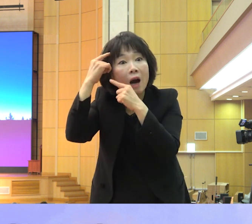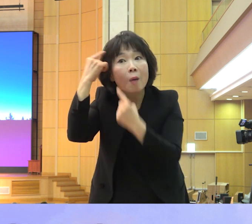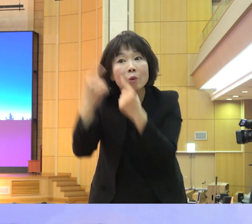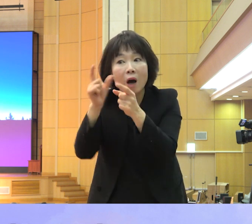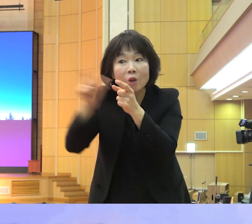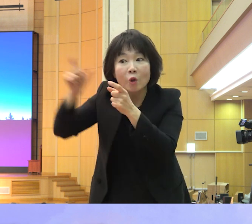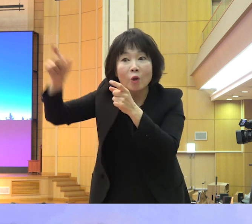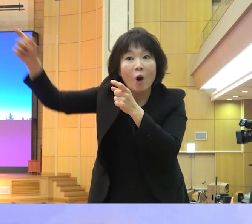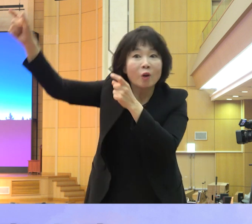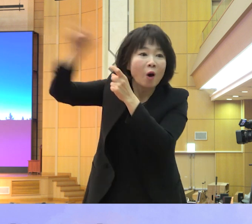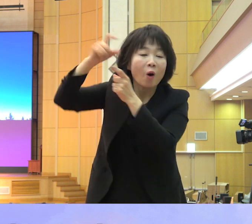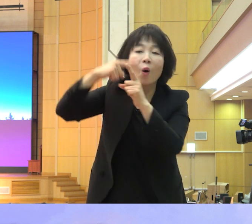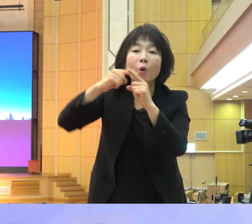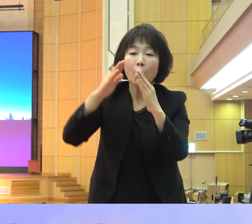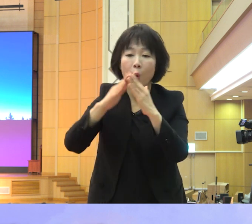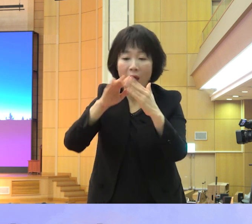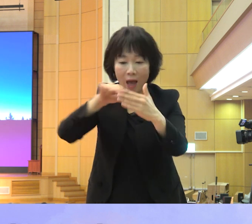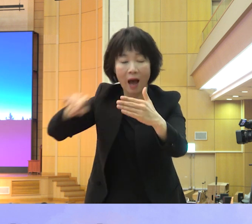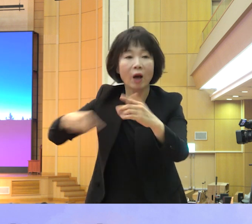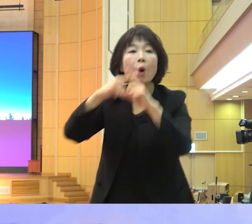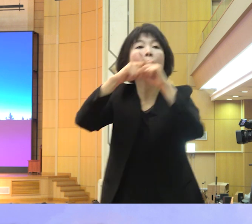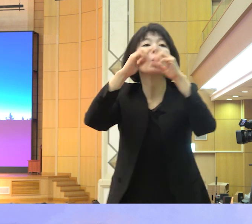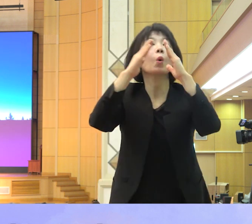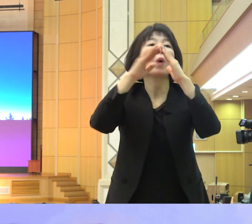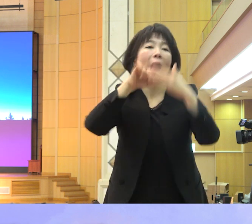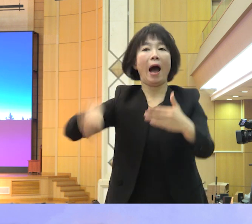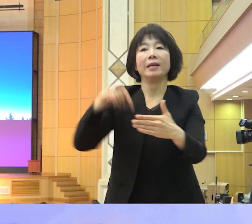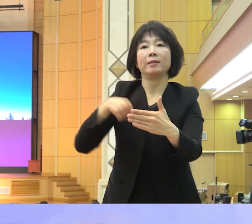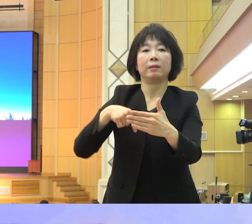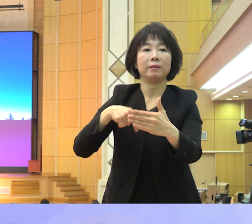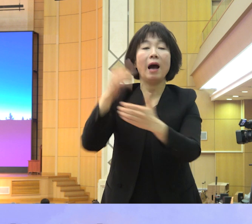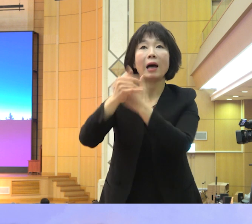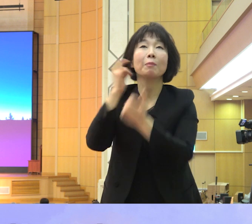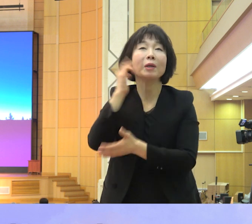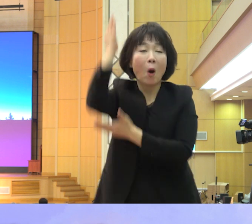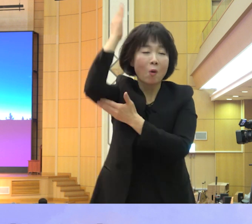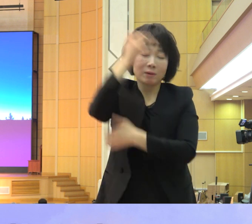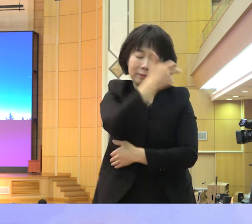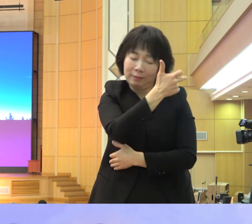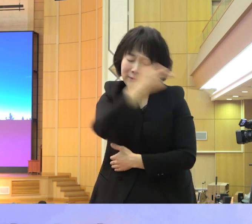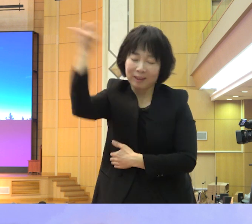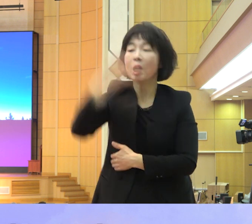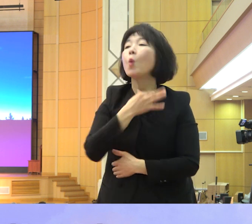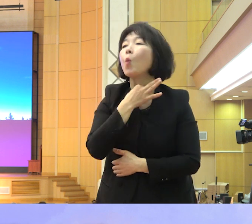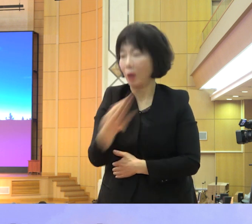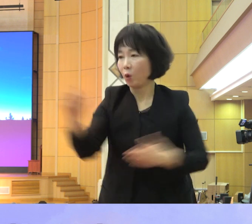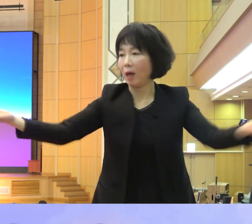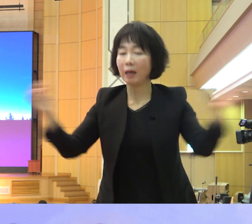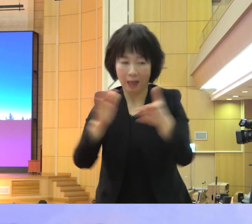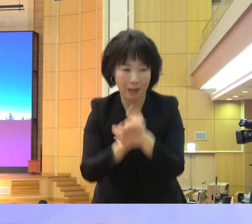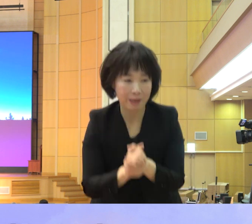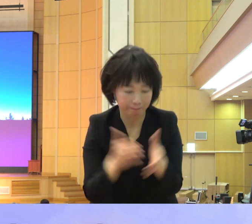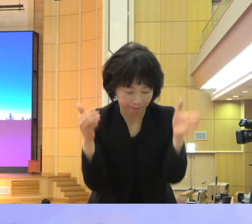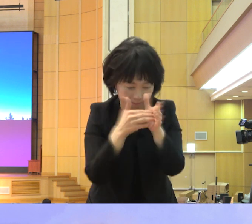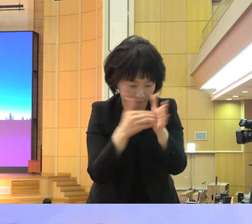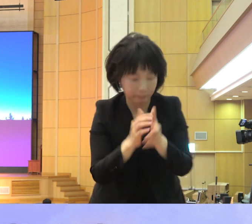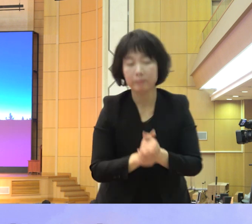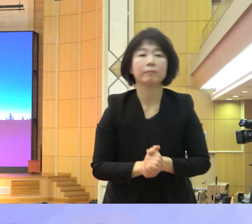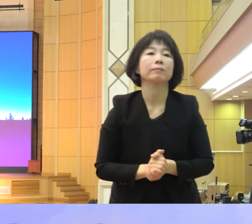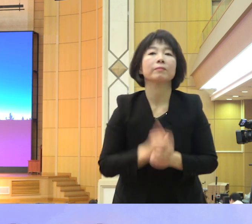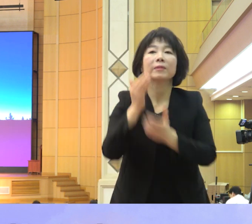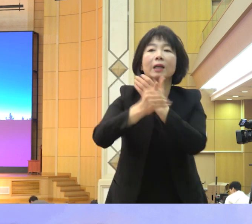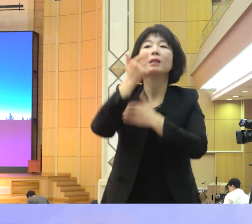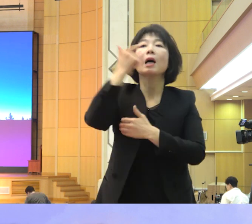생각하는 것에 교회 안에서 하나님의 영광이 무궁하기를 원하노라. 기도합니다. 하나님